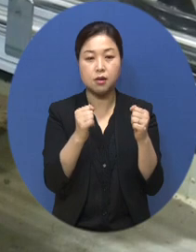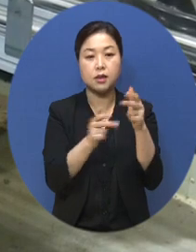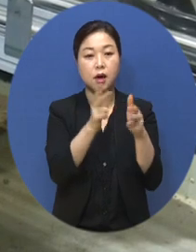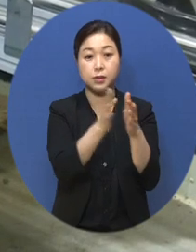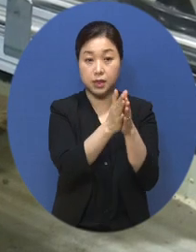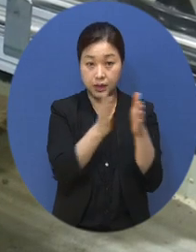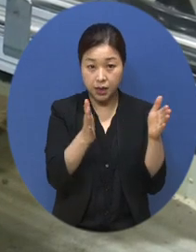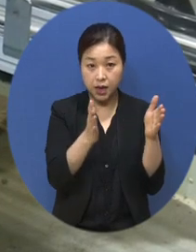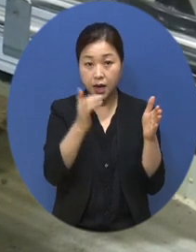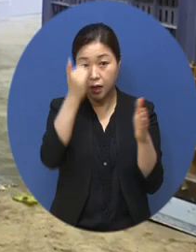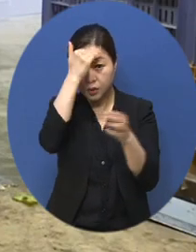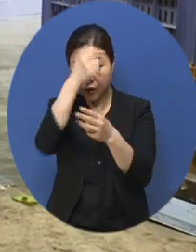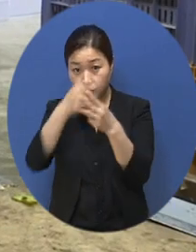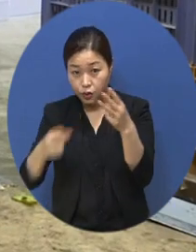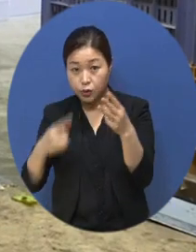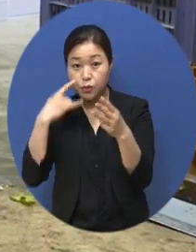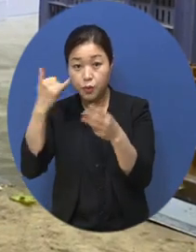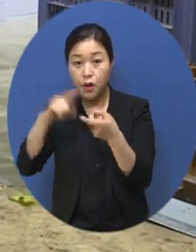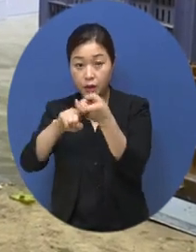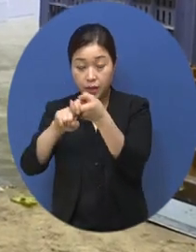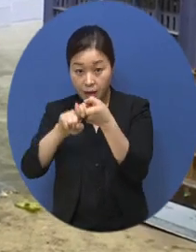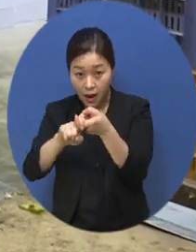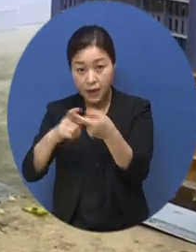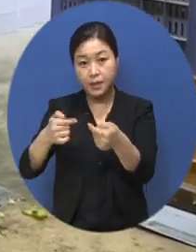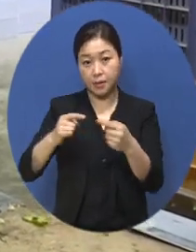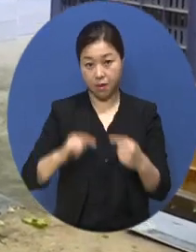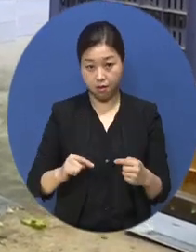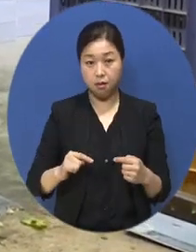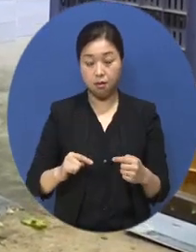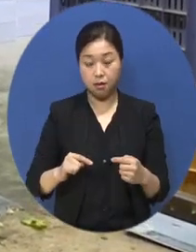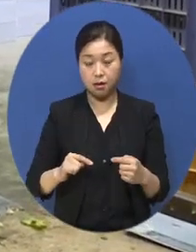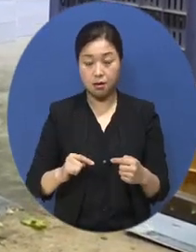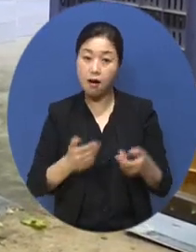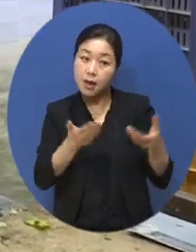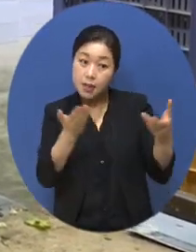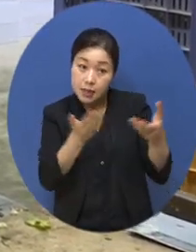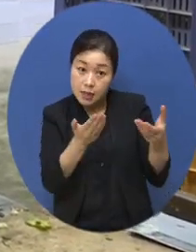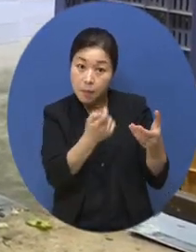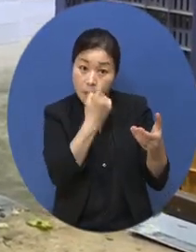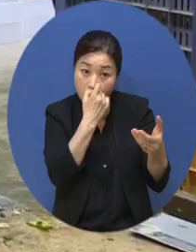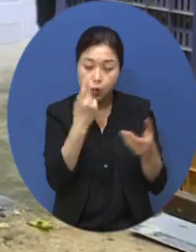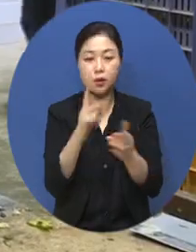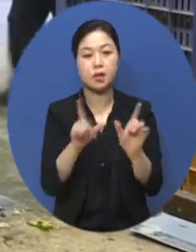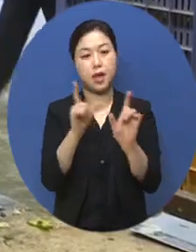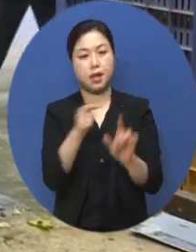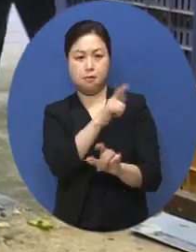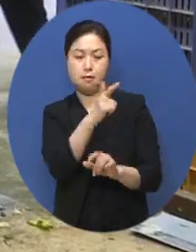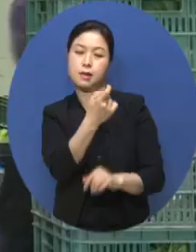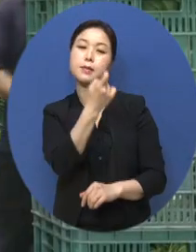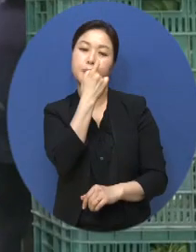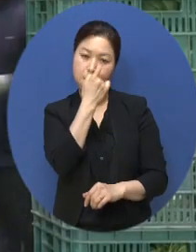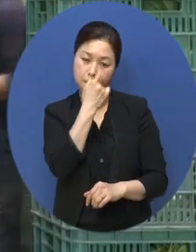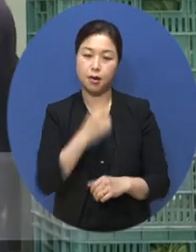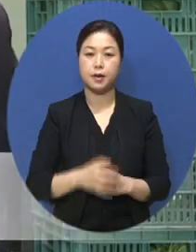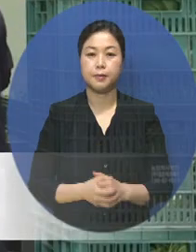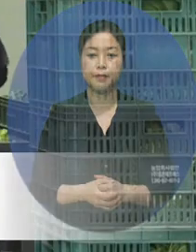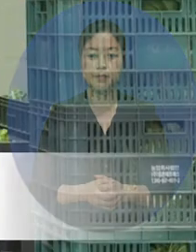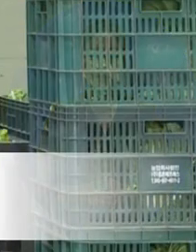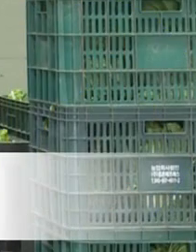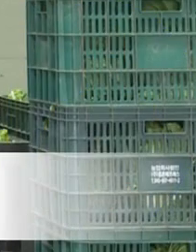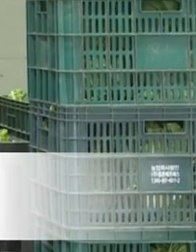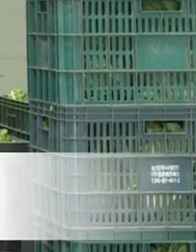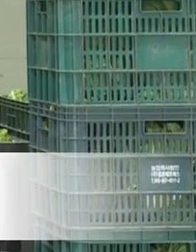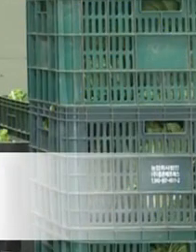장애인 부모연대가 수행기관으로 참여해 현장에서 직무지도와 생활지도를 지원했습니다.